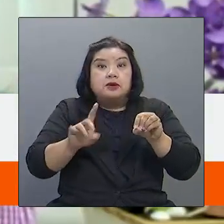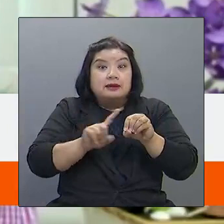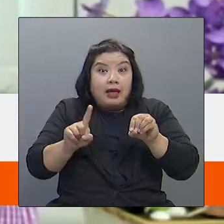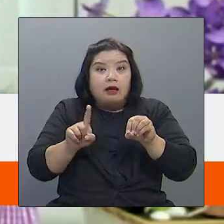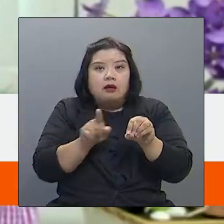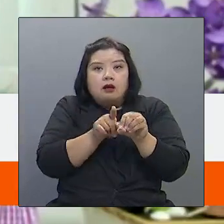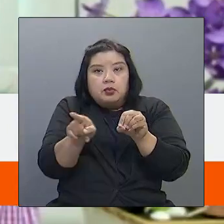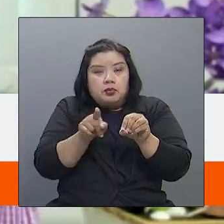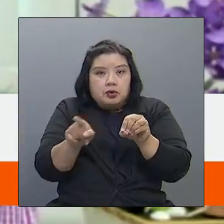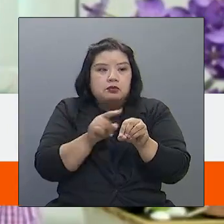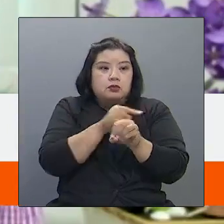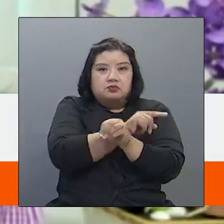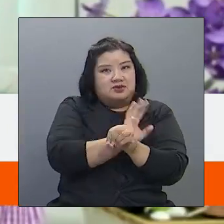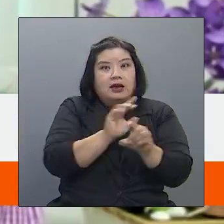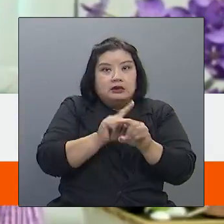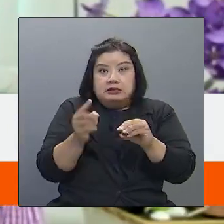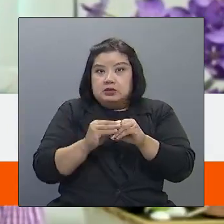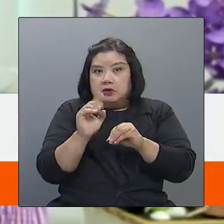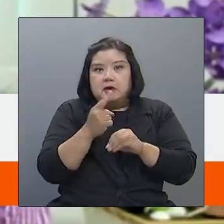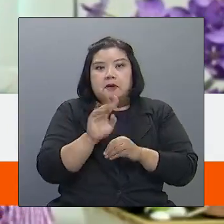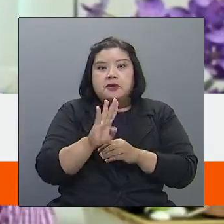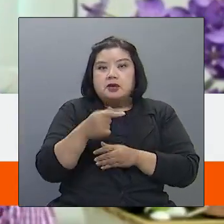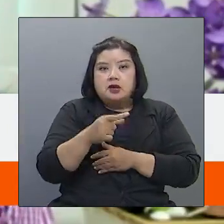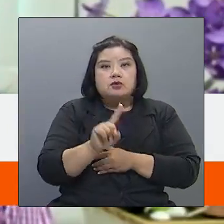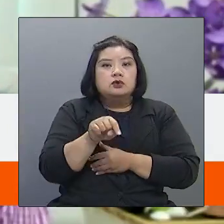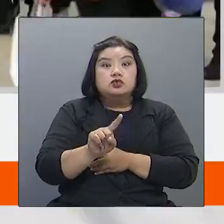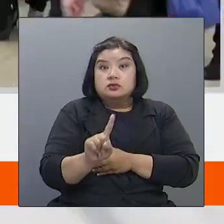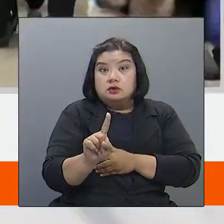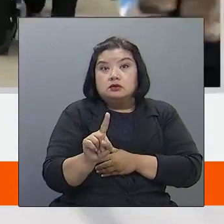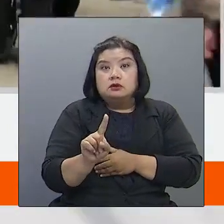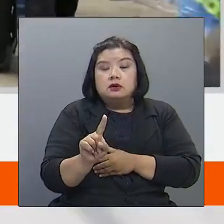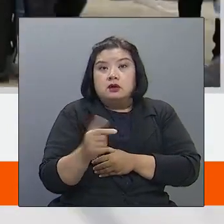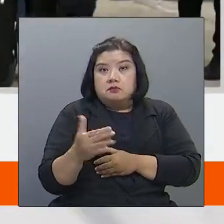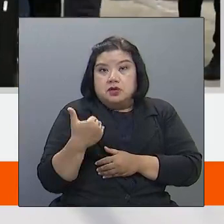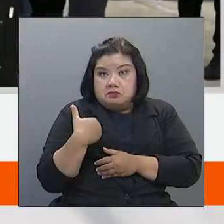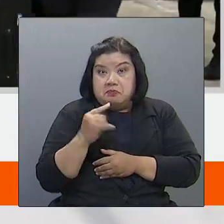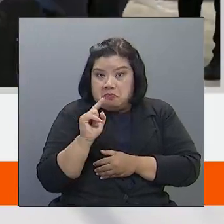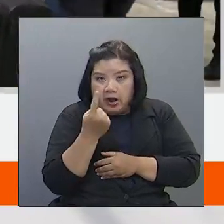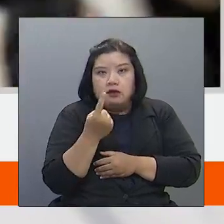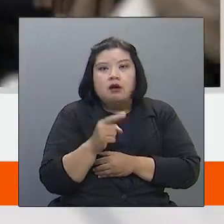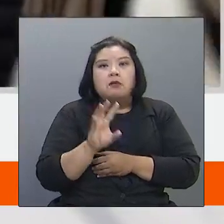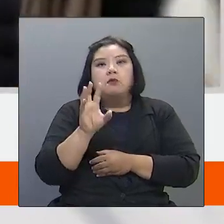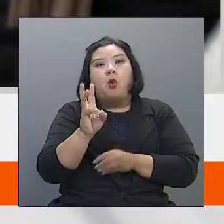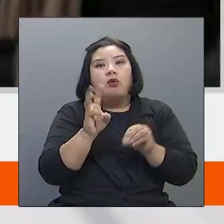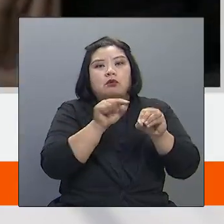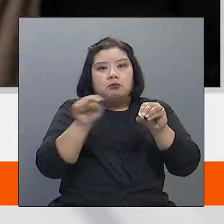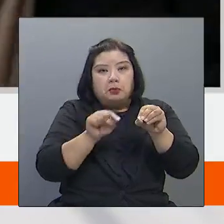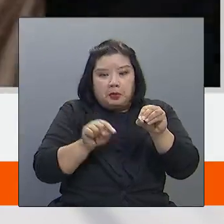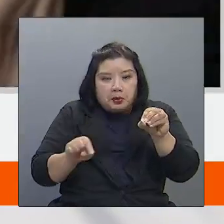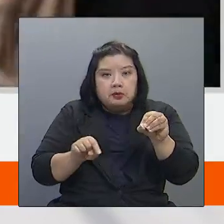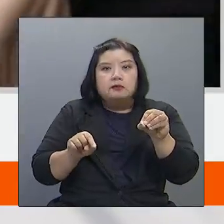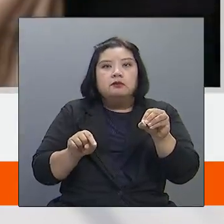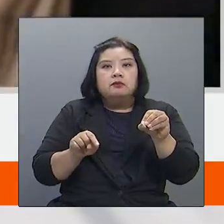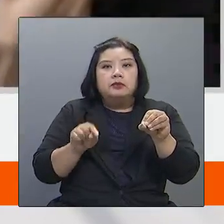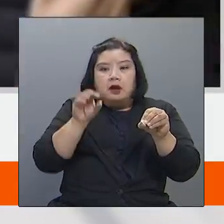มกันเราเรียกว่า BQ1.1BQ1.1 เป็นสายพันธุ์ที่มีการกลายพันธุ์ประมาณ6ตำแหน่งซึ่งใกล้เคียงกับ XBB ซึ่งลักษณะ